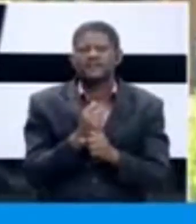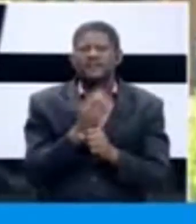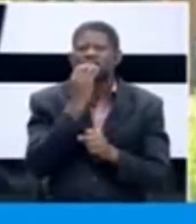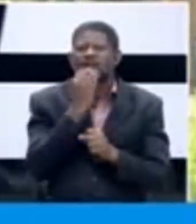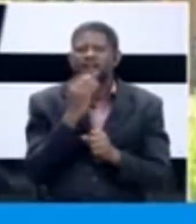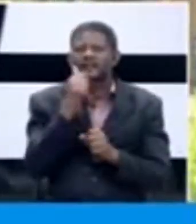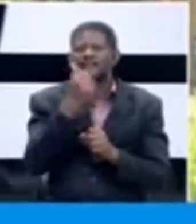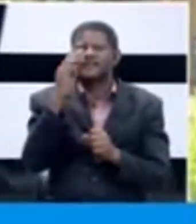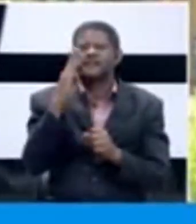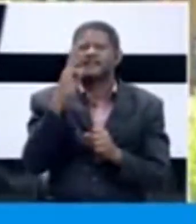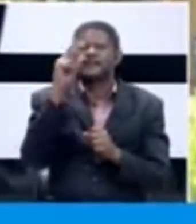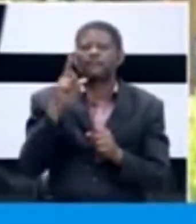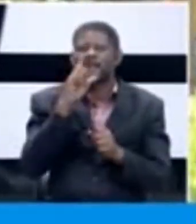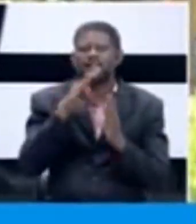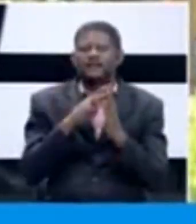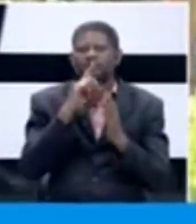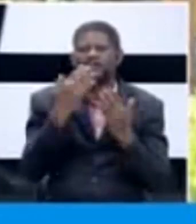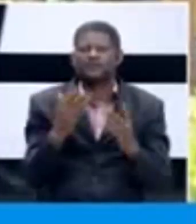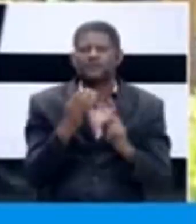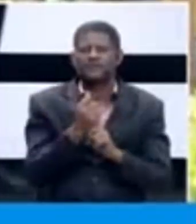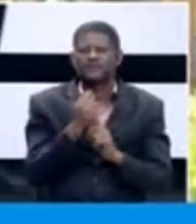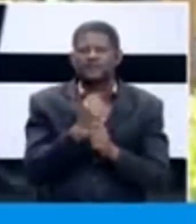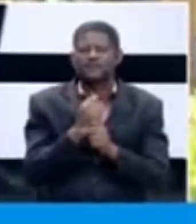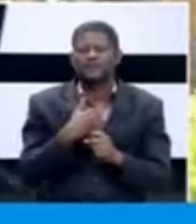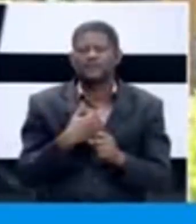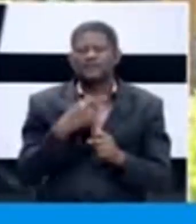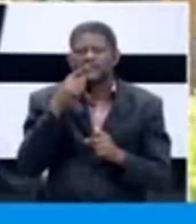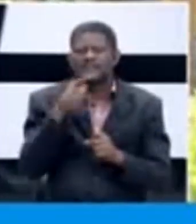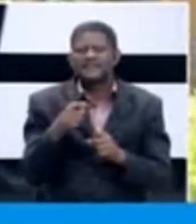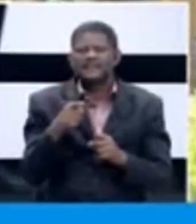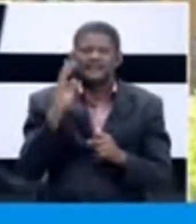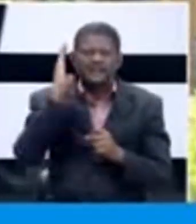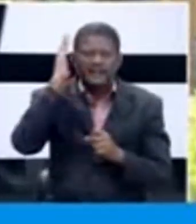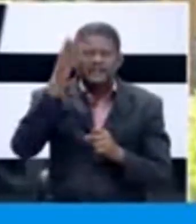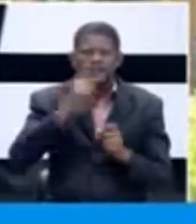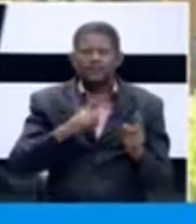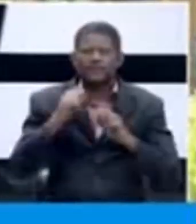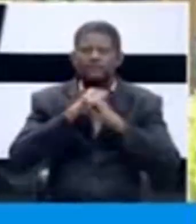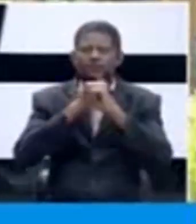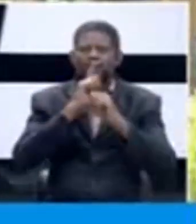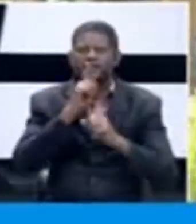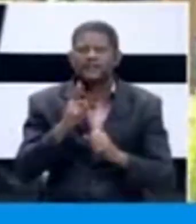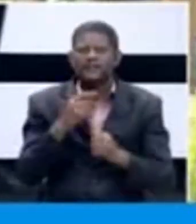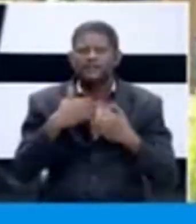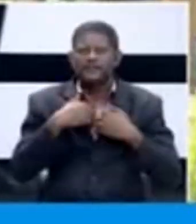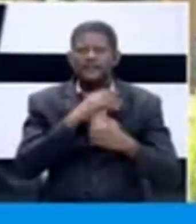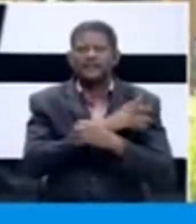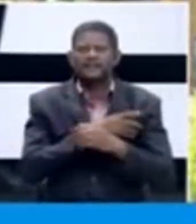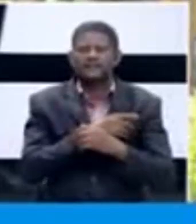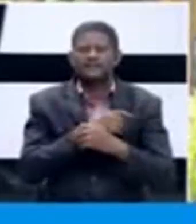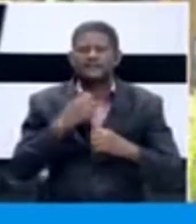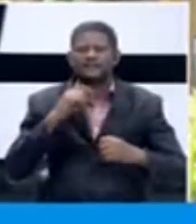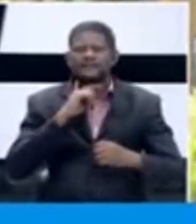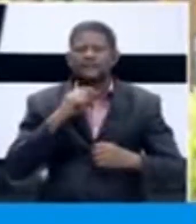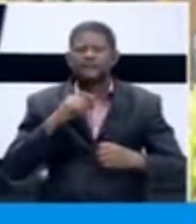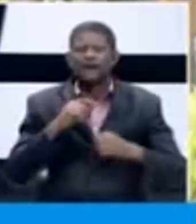ኢሰፓ ዝነበረ ስርዓት እዩ ሕዚ እውን ሰርሐሎ። ሕዚ እውን ንዚ ንቐፀላይ እውን ክንምክቶ ኢና ብዘለና ዓቕምና ተጋልትና ይኹን ማሕበር ጉልኣት